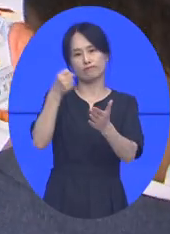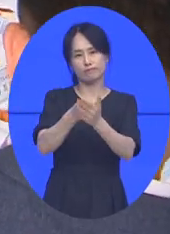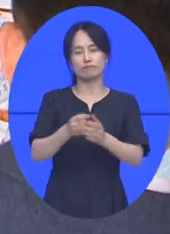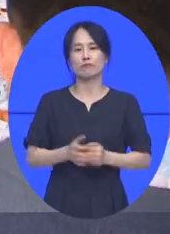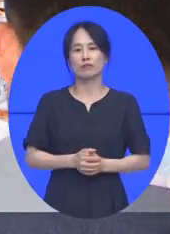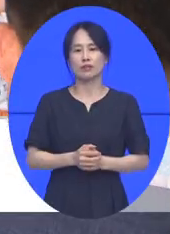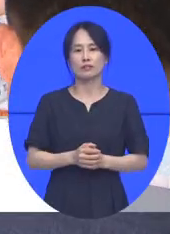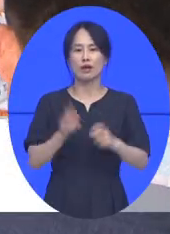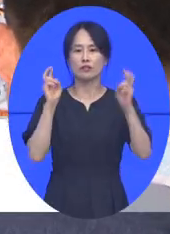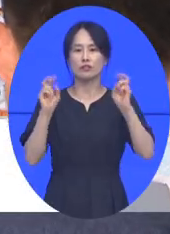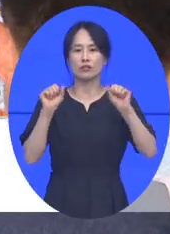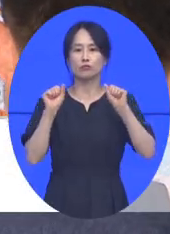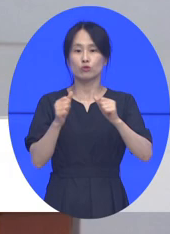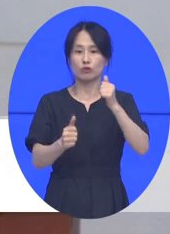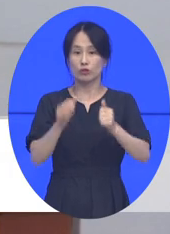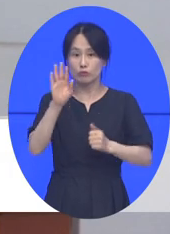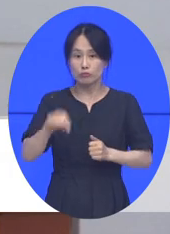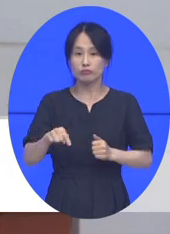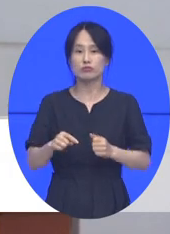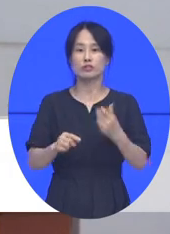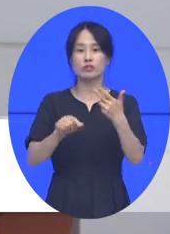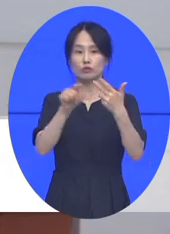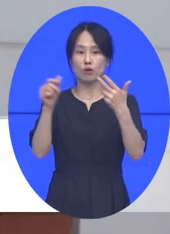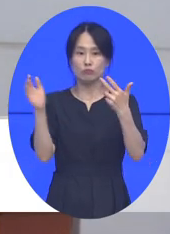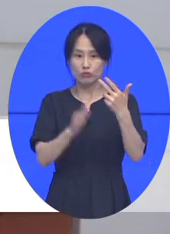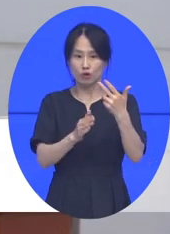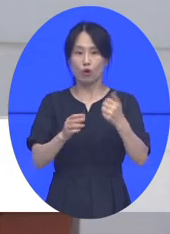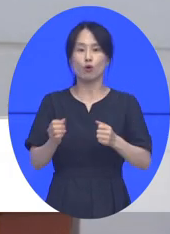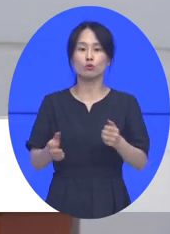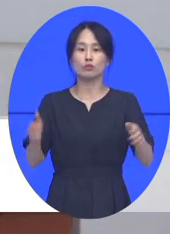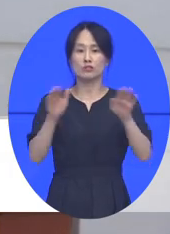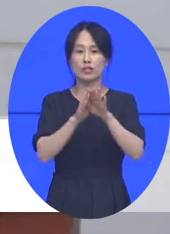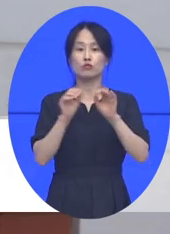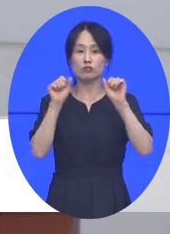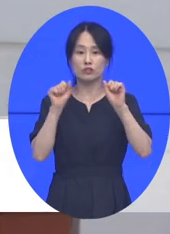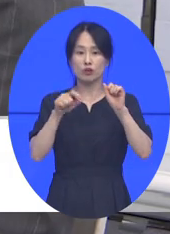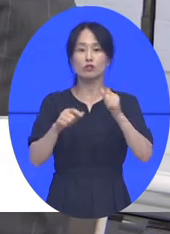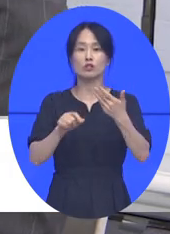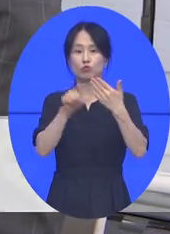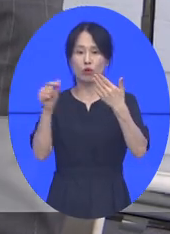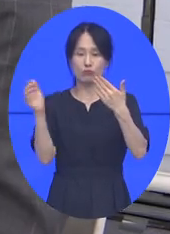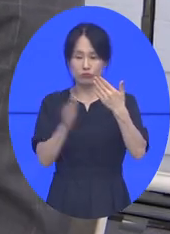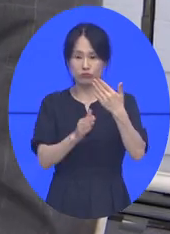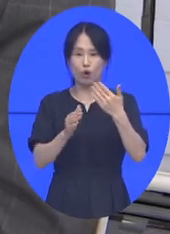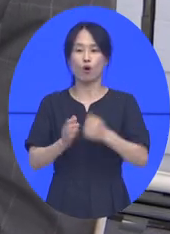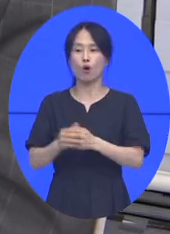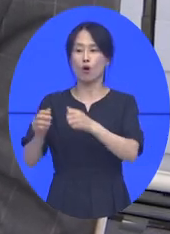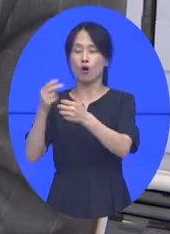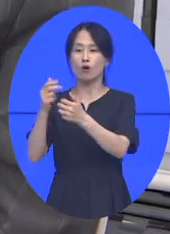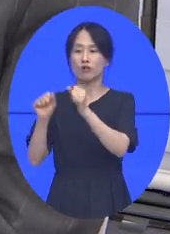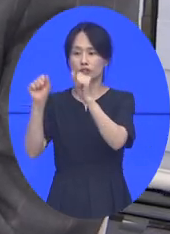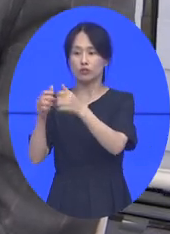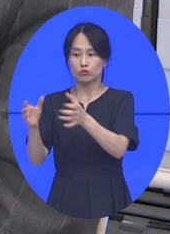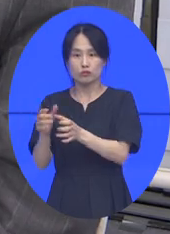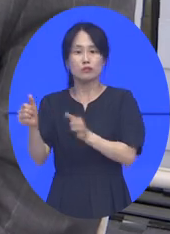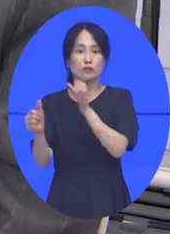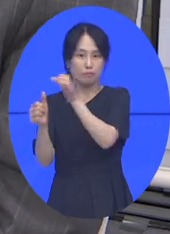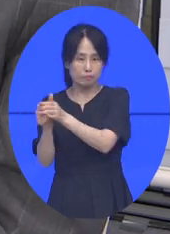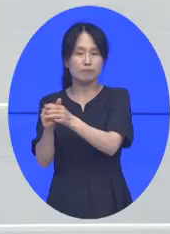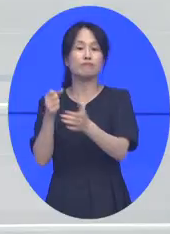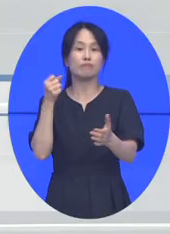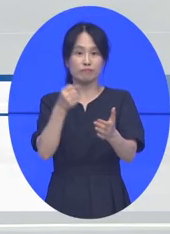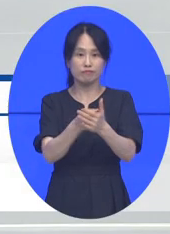따라 도청 직장운동경기부는 7월부터, 도립체육시설은 9월부터 경기도 체육회에서 위탁 운영을 맡게 될